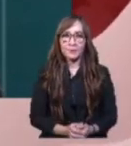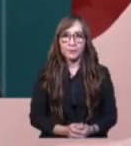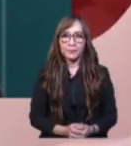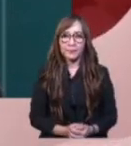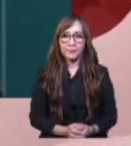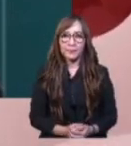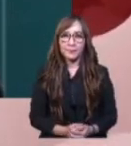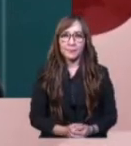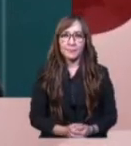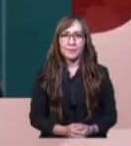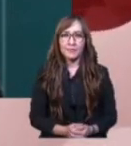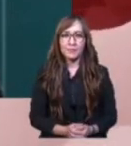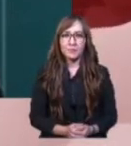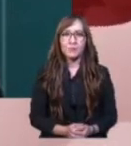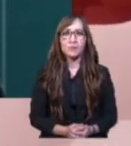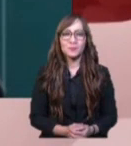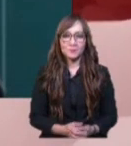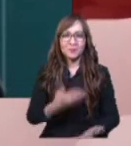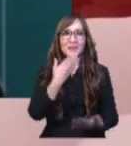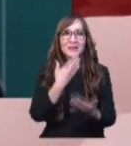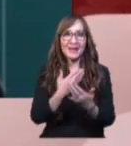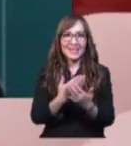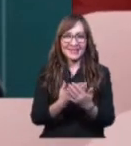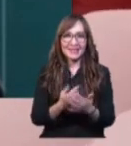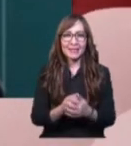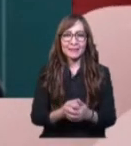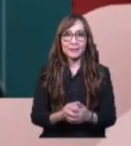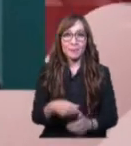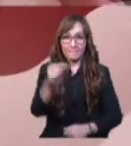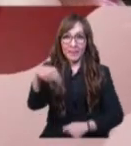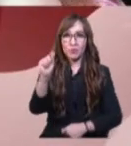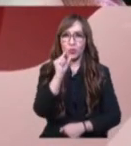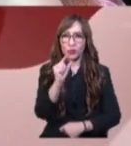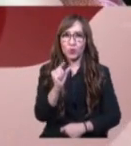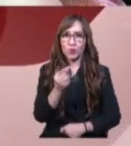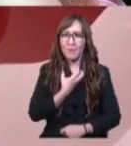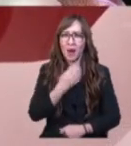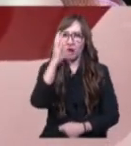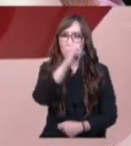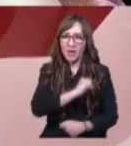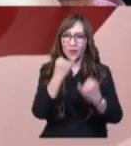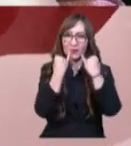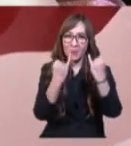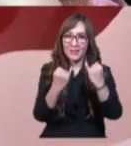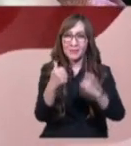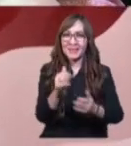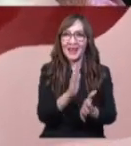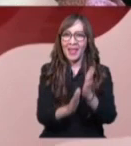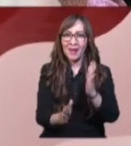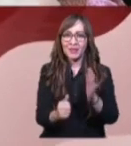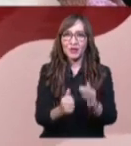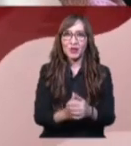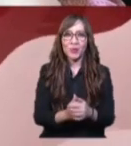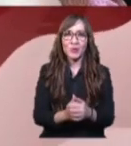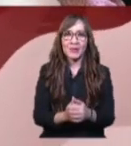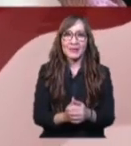platform tersebut. Begini. Ya, terima kasih Kang Vicky. Ya, betul sekali, untuk yang ingin mengetahui informasinya lebih lanjut, langsung saja di